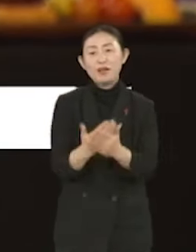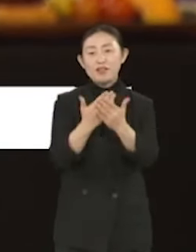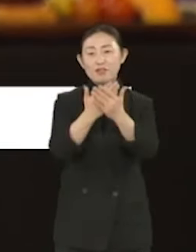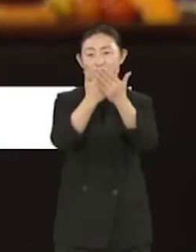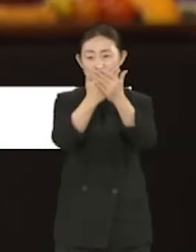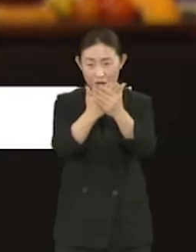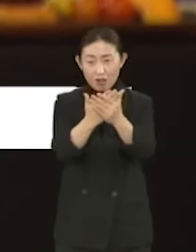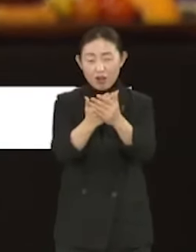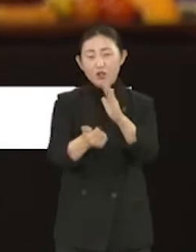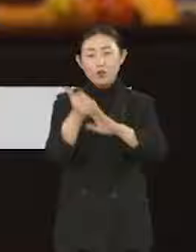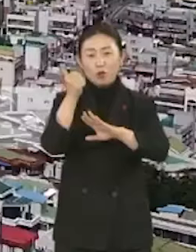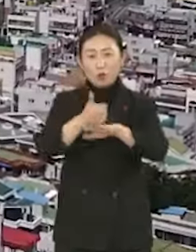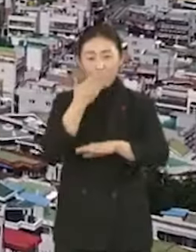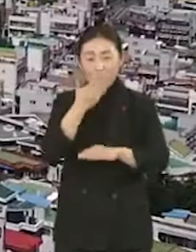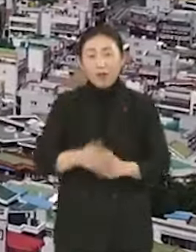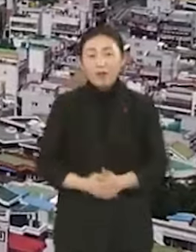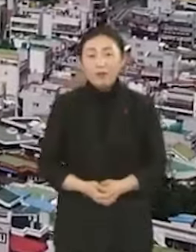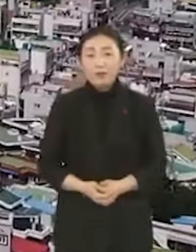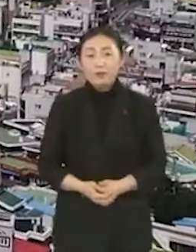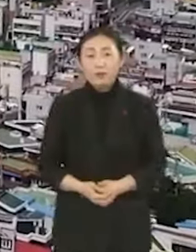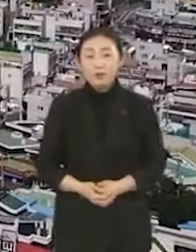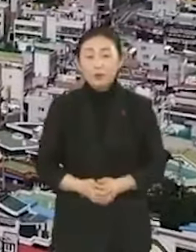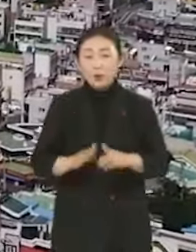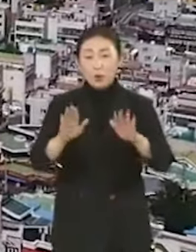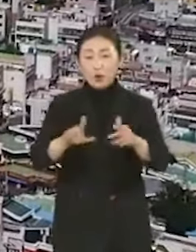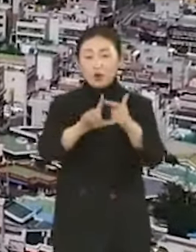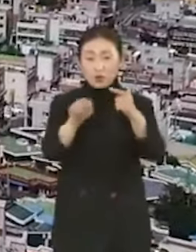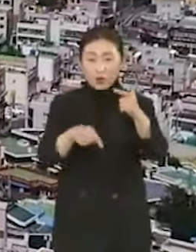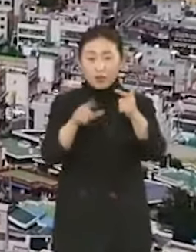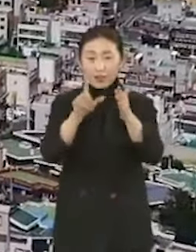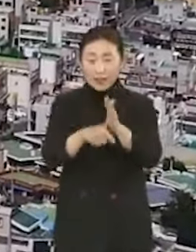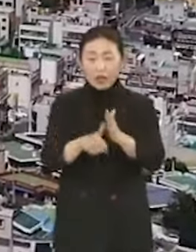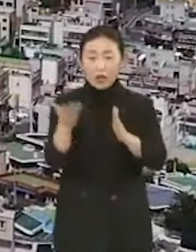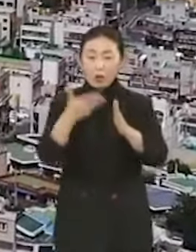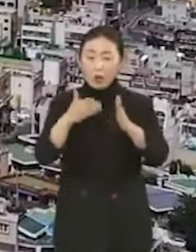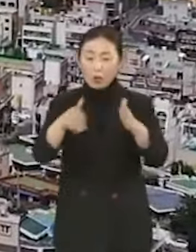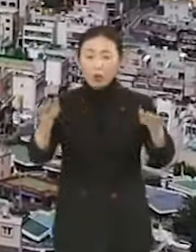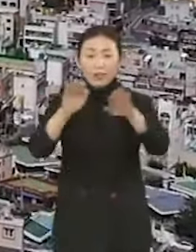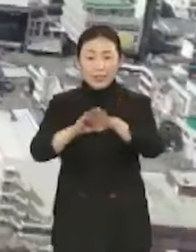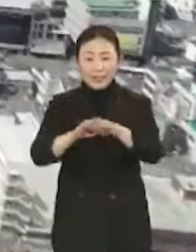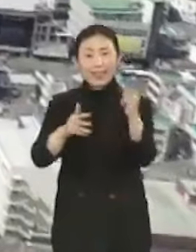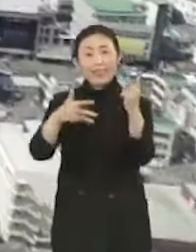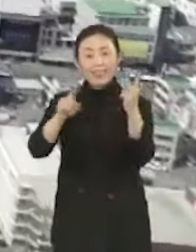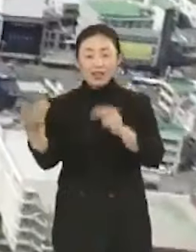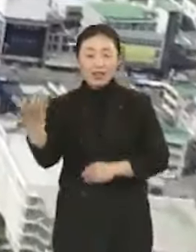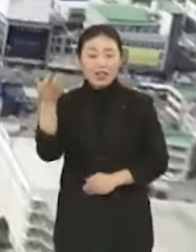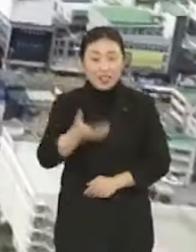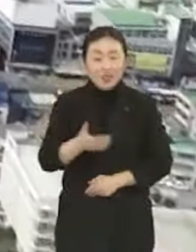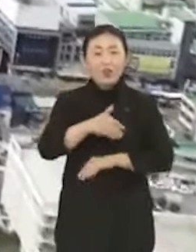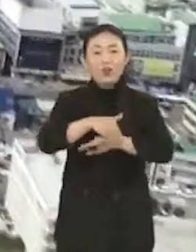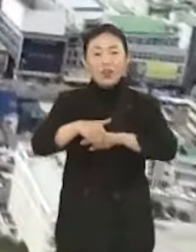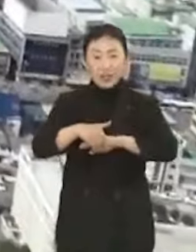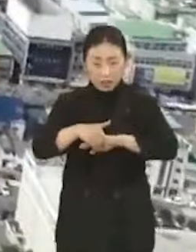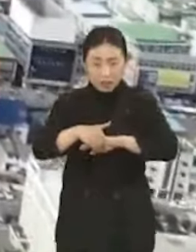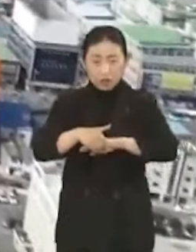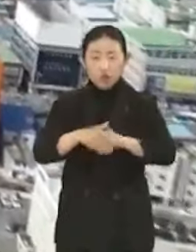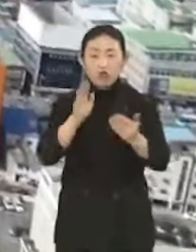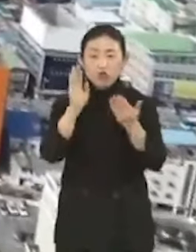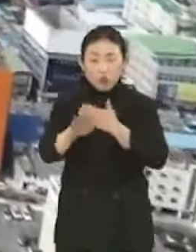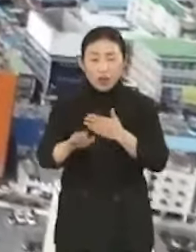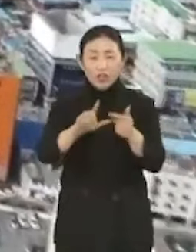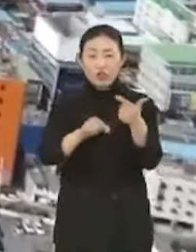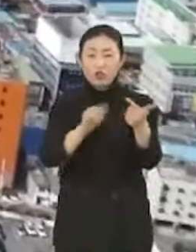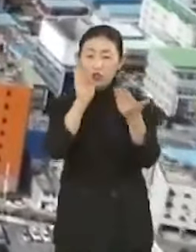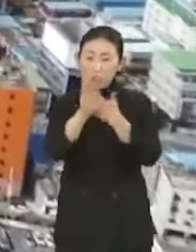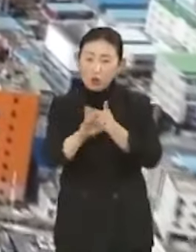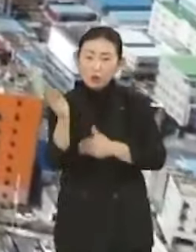구체적으로 성공하고 특히 올 상반기 공공기관 2차 이전 기본 계획이 나오고 이르면 하반기부터는 연내